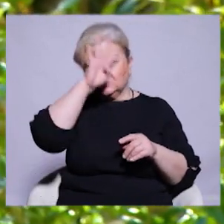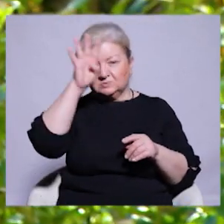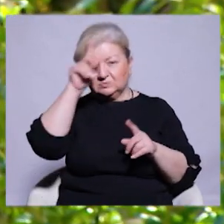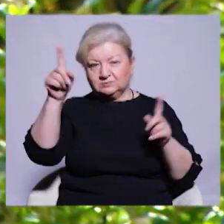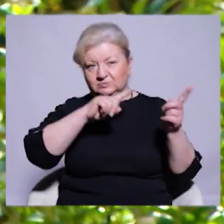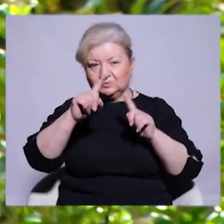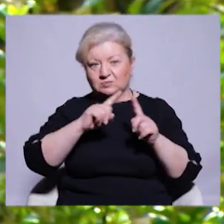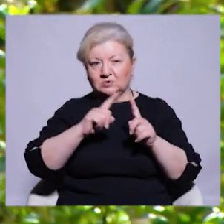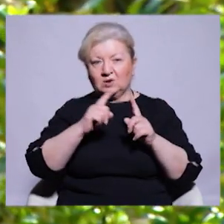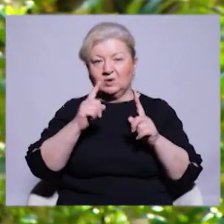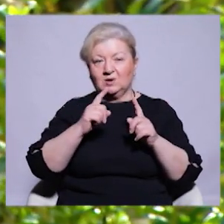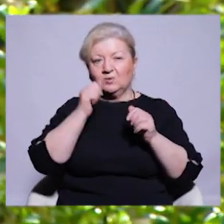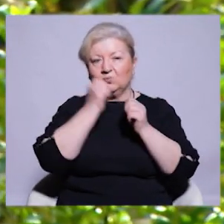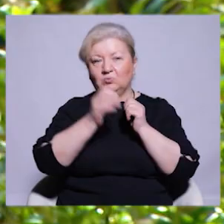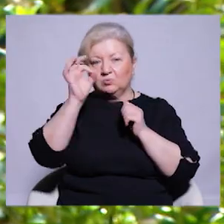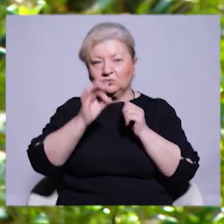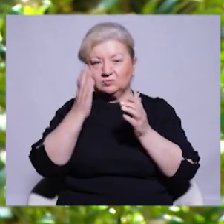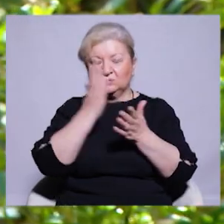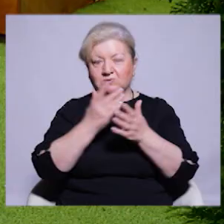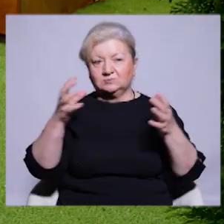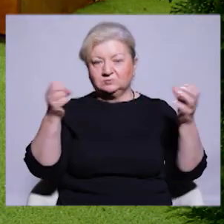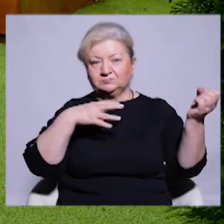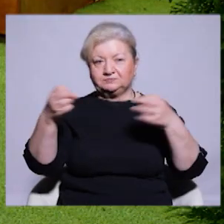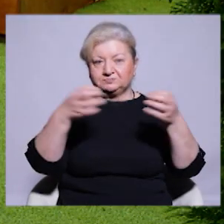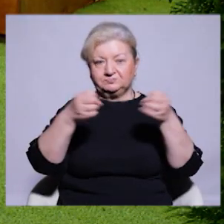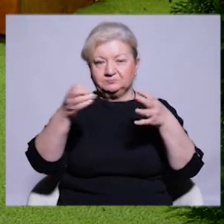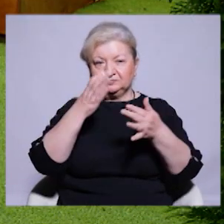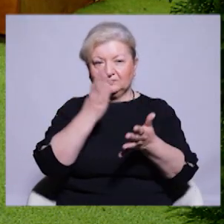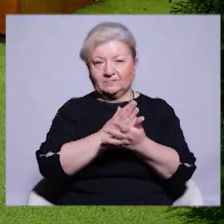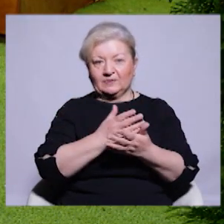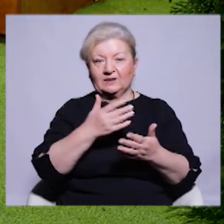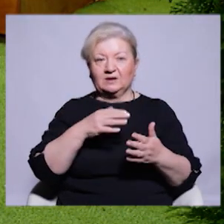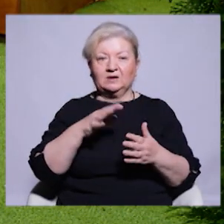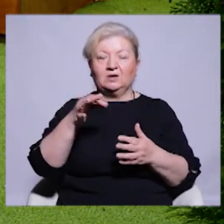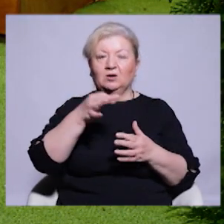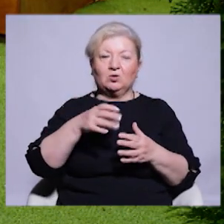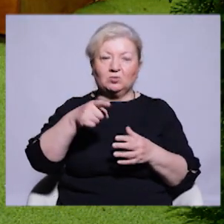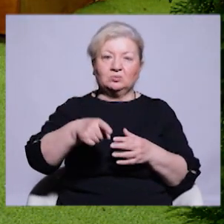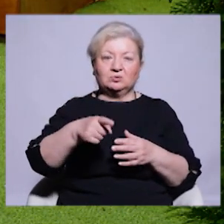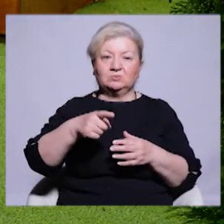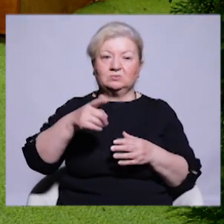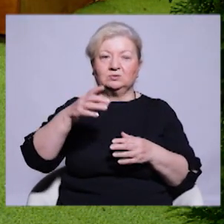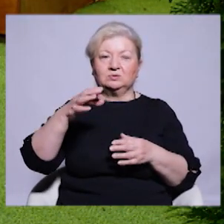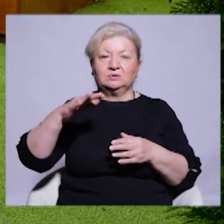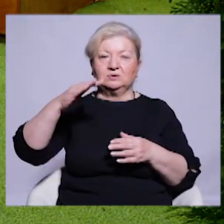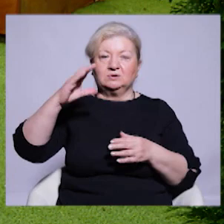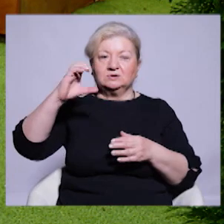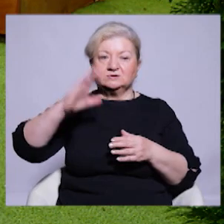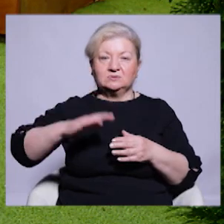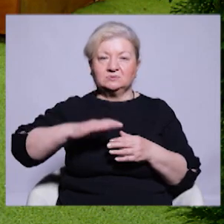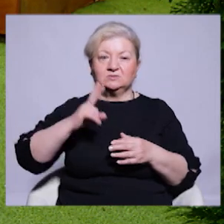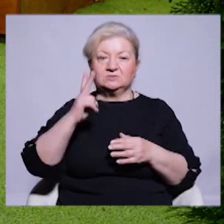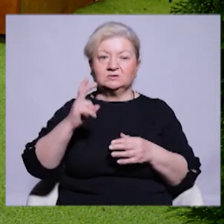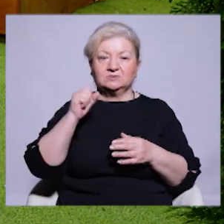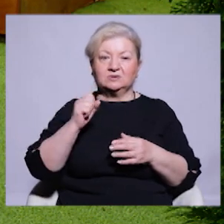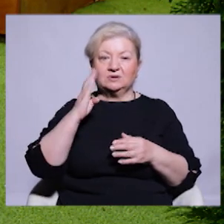სპარსეთ შორის და მუდმივად ხდება მათ შორის დაპირისპირების, ასე ვთქვათ, ობიექტი სამხრეთ კავკასია და მათ შორის, რა თქმა